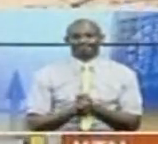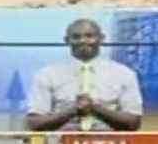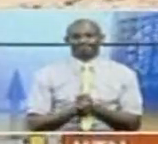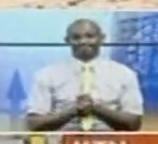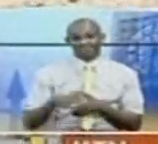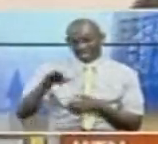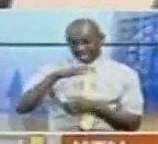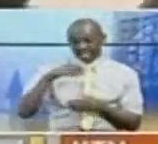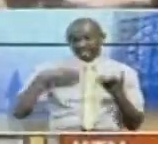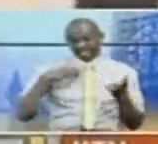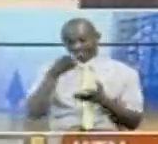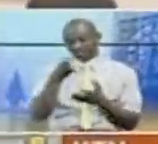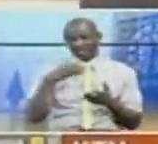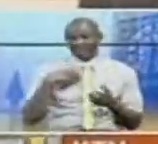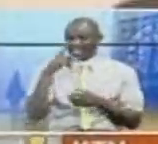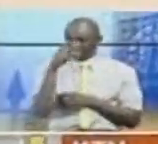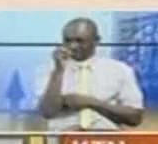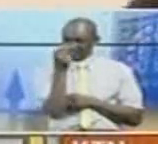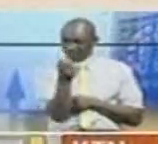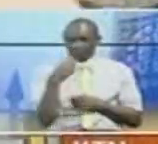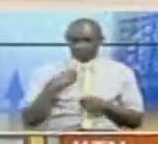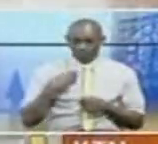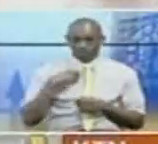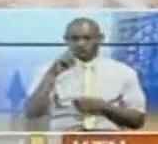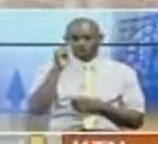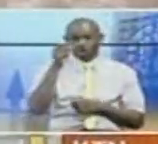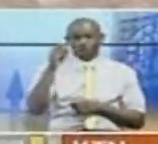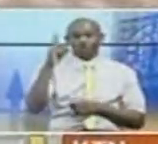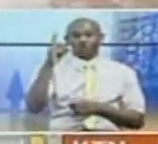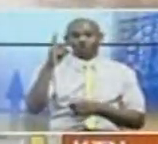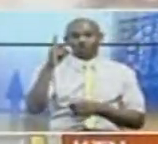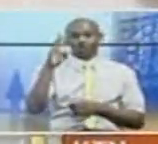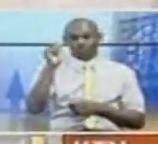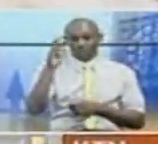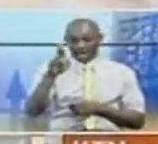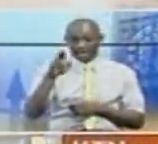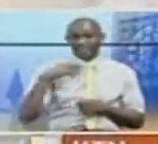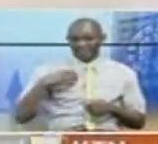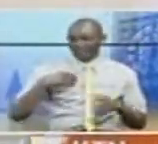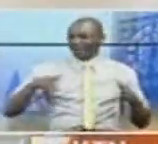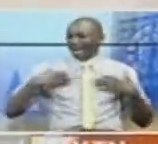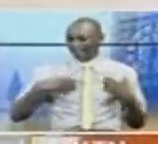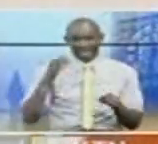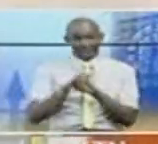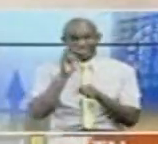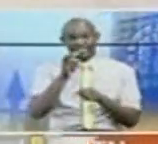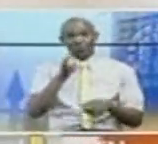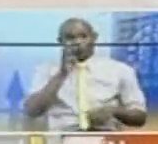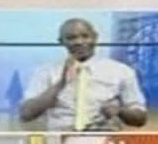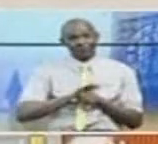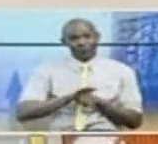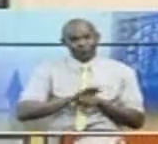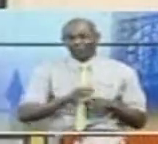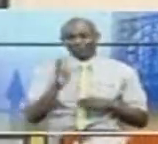Eneo la Napuu, Turkana, kilomita chache kutoka mji wa Lodwa. Sasa wenyeji wana furaha ya kuona maji mengi kiasi hiki